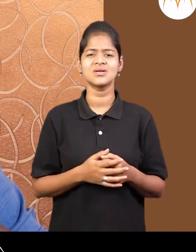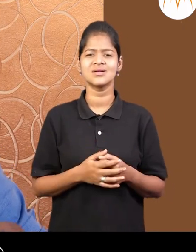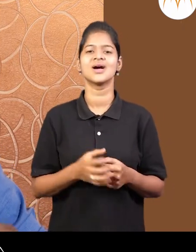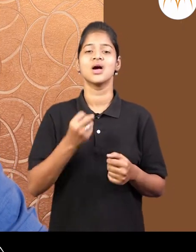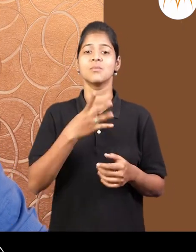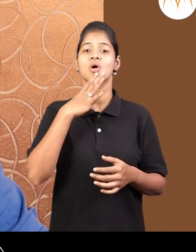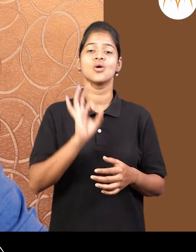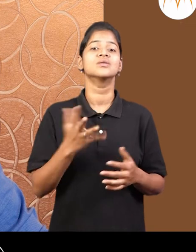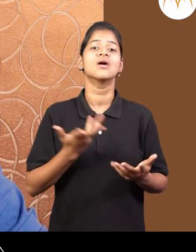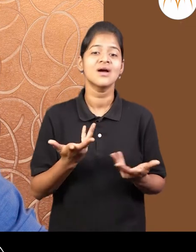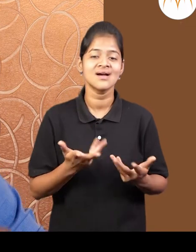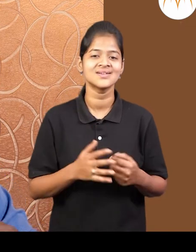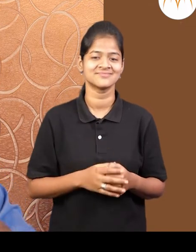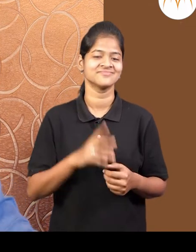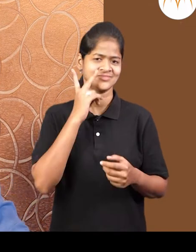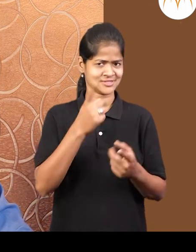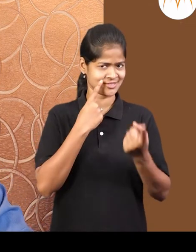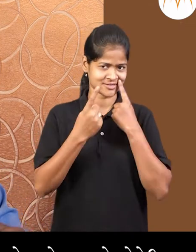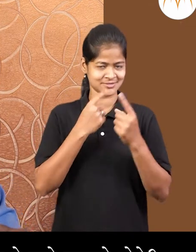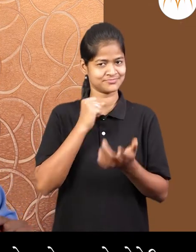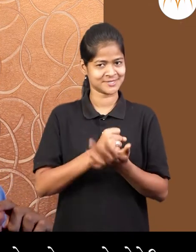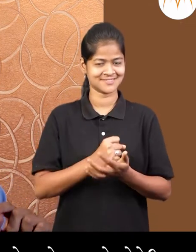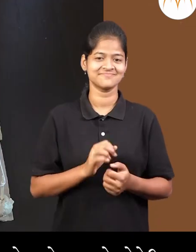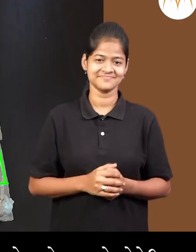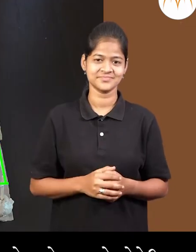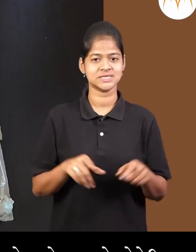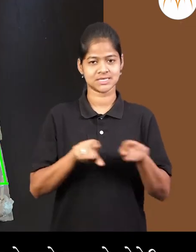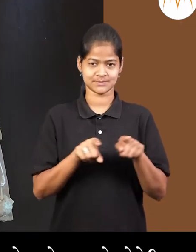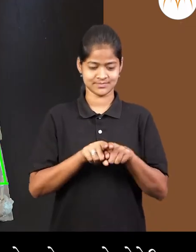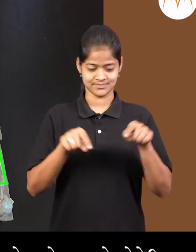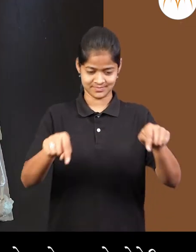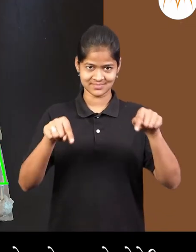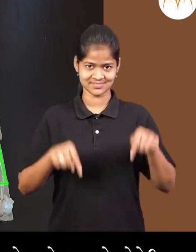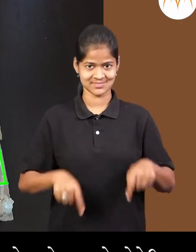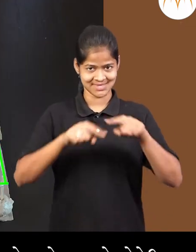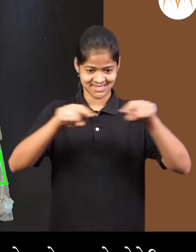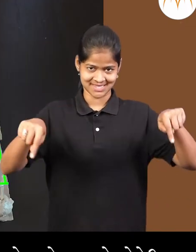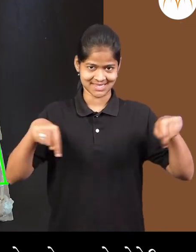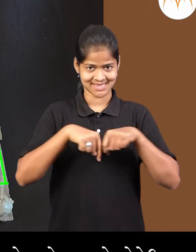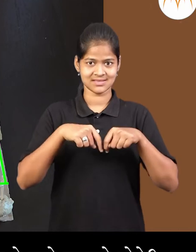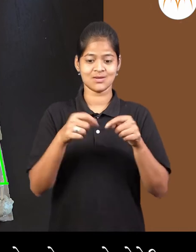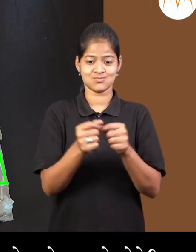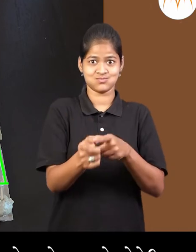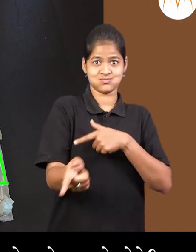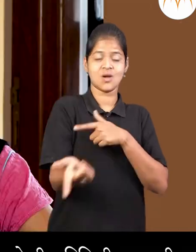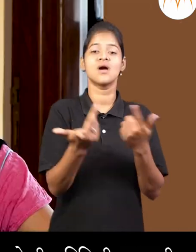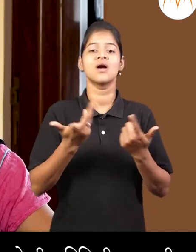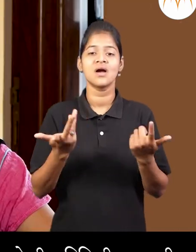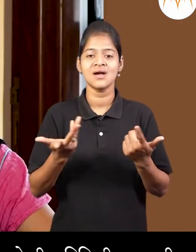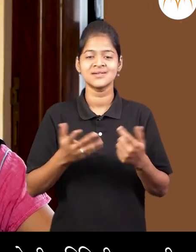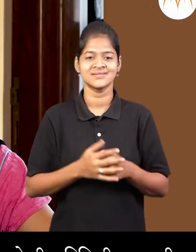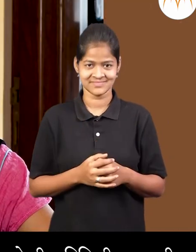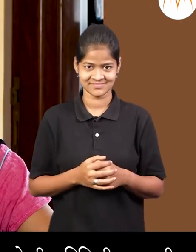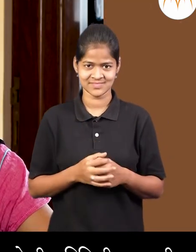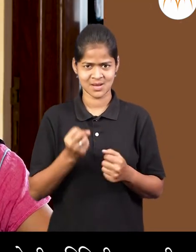किती ते बघायला लागेल ना आपल्याला. मला एक सांग, आपण कुंपणाला अंदाजे किती तार लागेल ते कसं काढलं होतं? ज्या